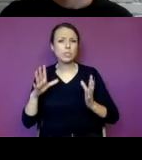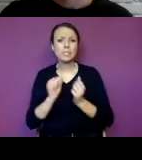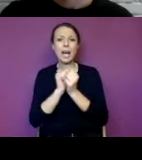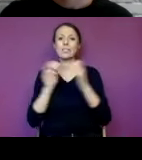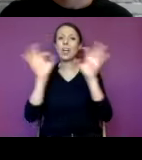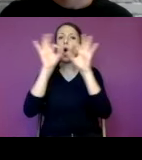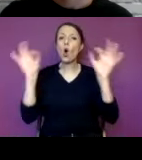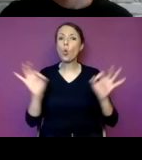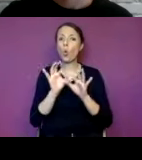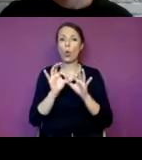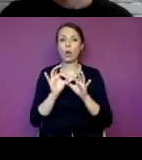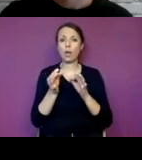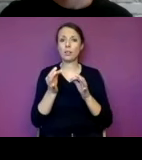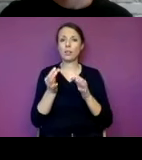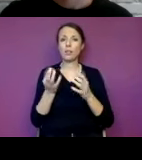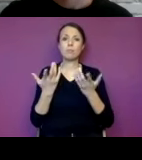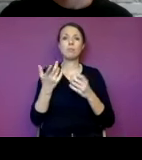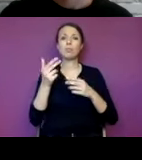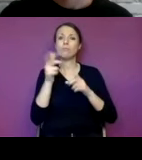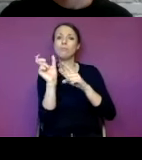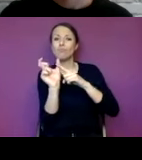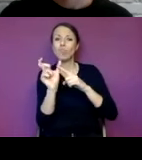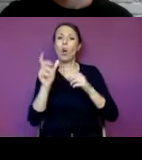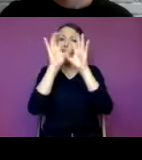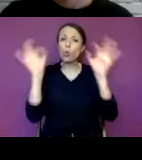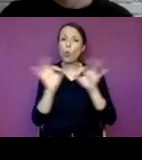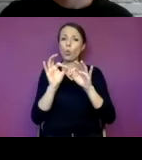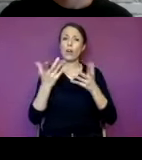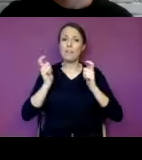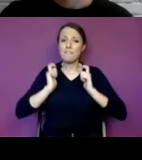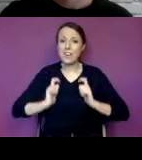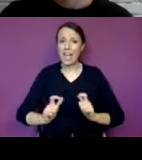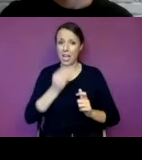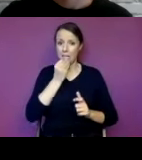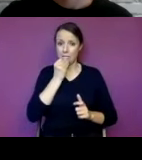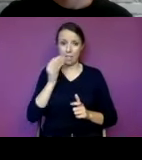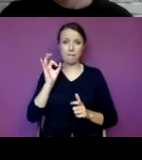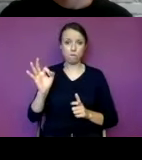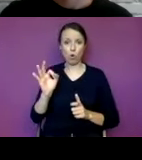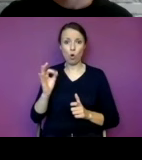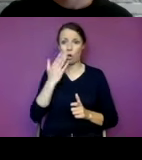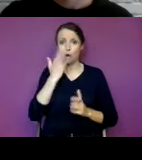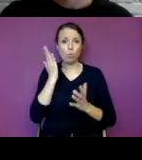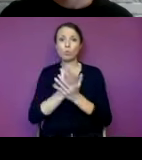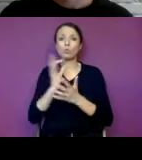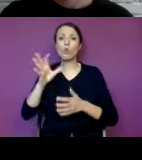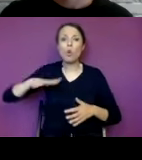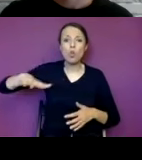pojęcie wiejskiej żywności, ale bardzo ono straciło taki lokalny koloryt,